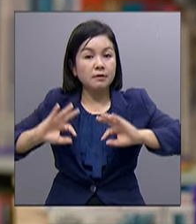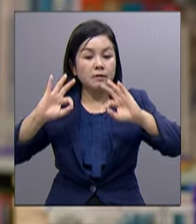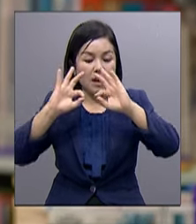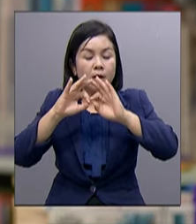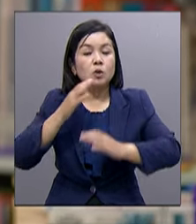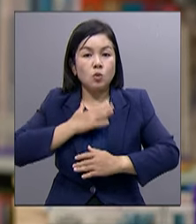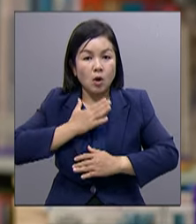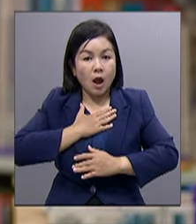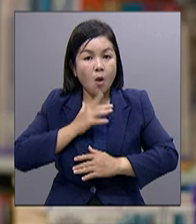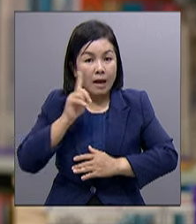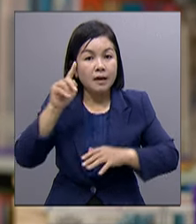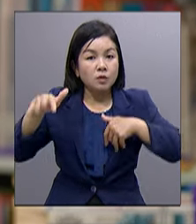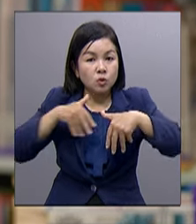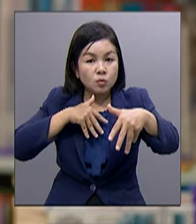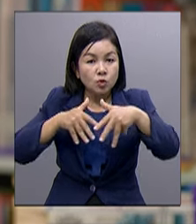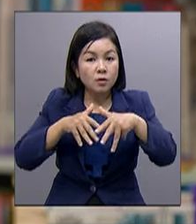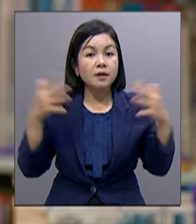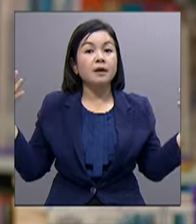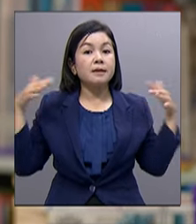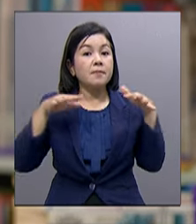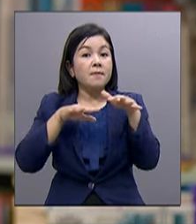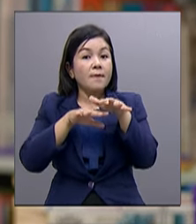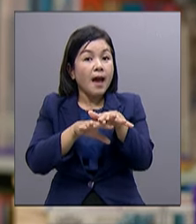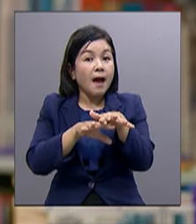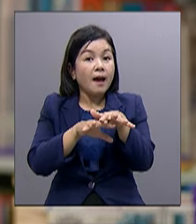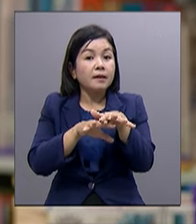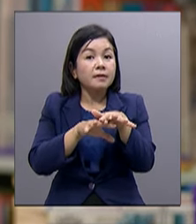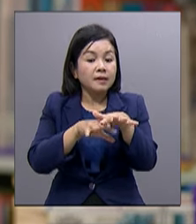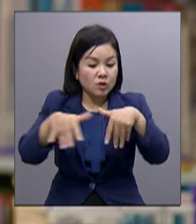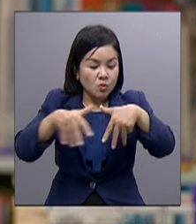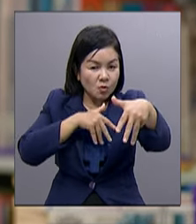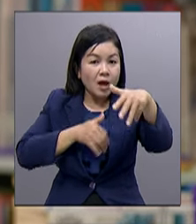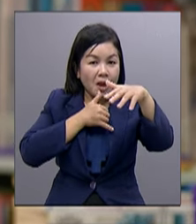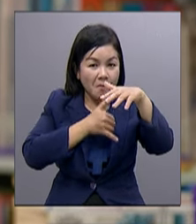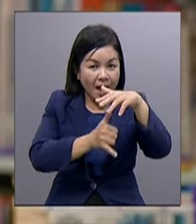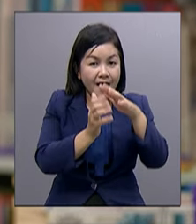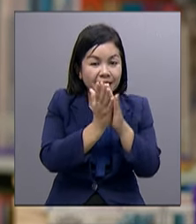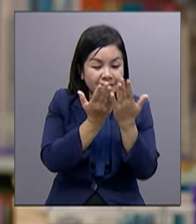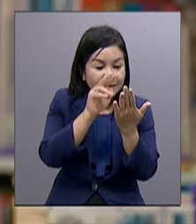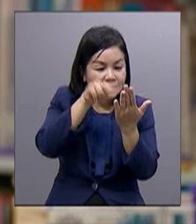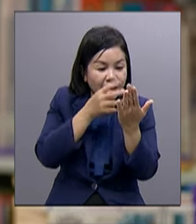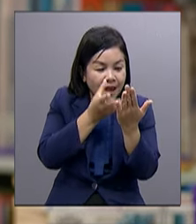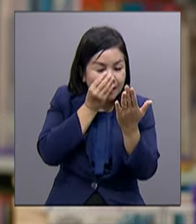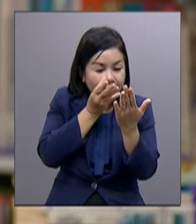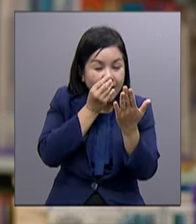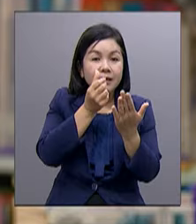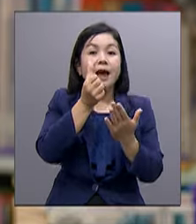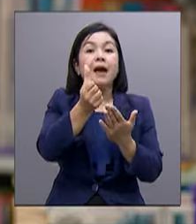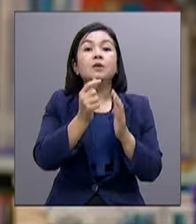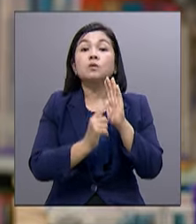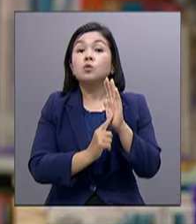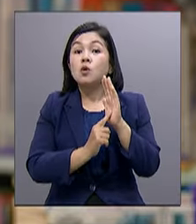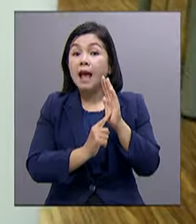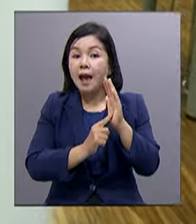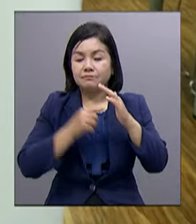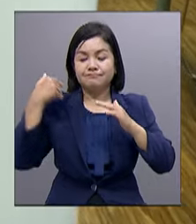การให้ประชาชนได้มีส่วนร่วมในการเข้ามาใช้บริการอย่างเช่นคือเราจะมีกิจกร